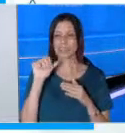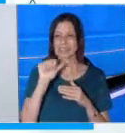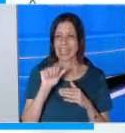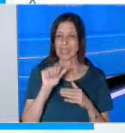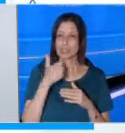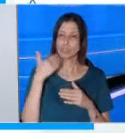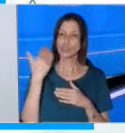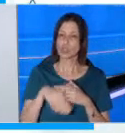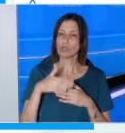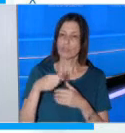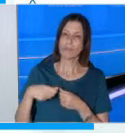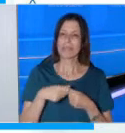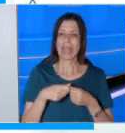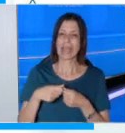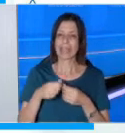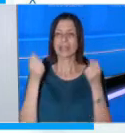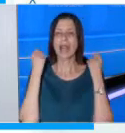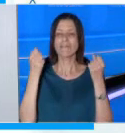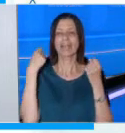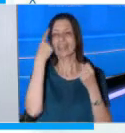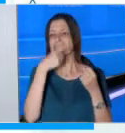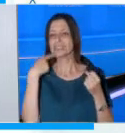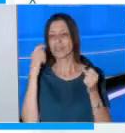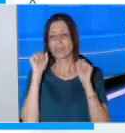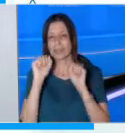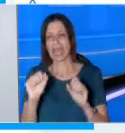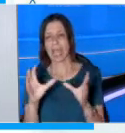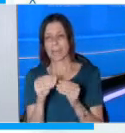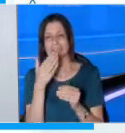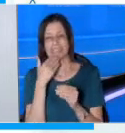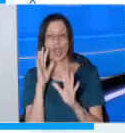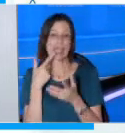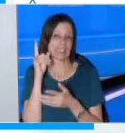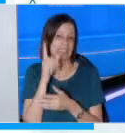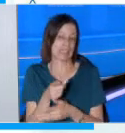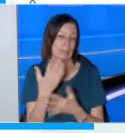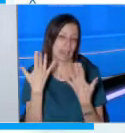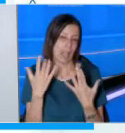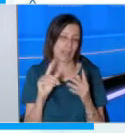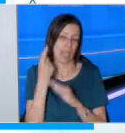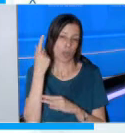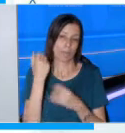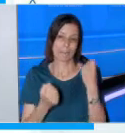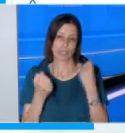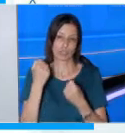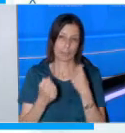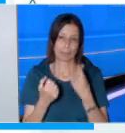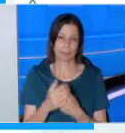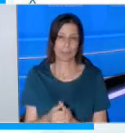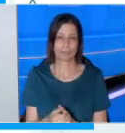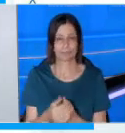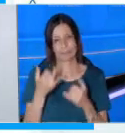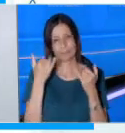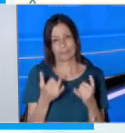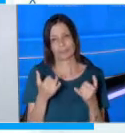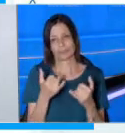סוף מתארגנים כאן להפגנת הזדהות ותמיכה עם ישראל. כנראה היו צריכים כאן כמה אירועים קשים.